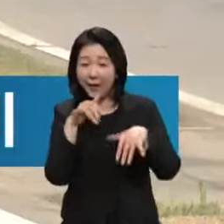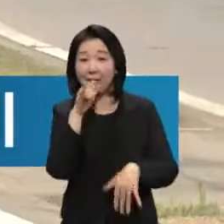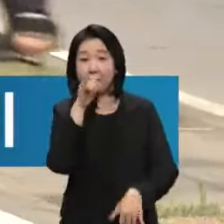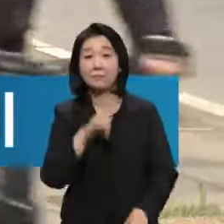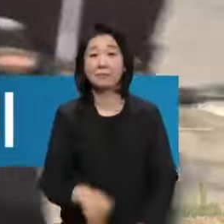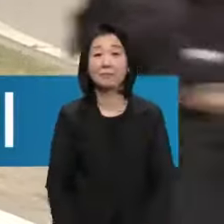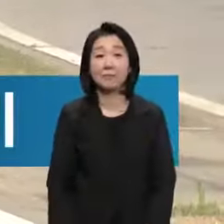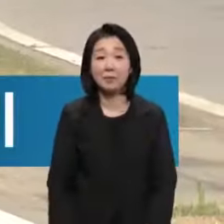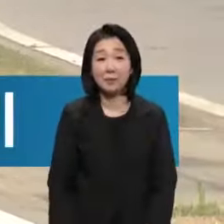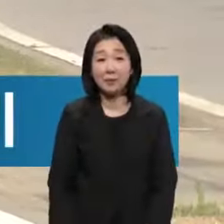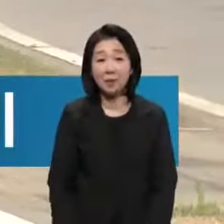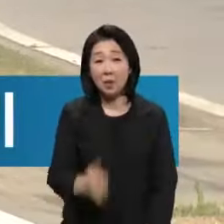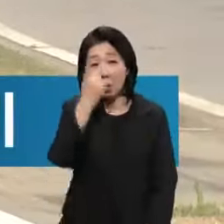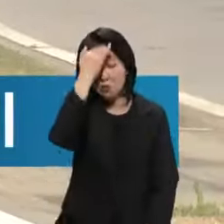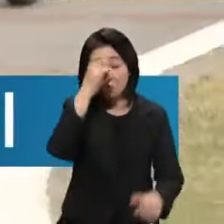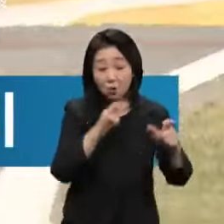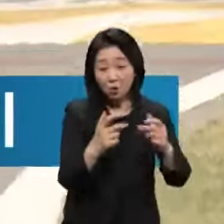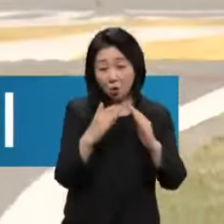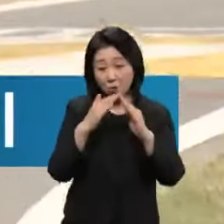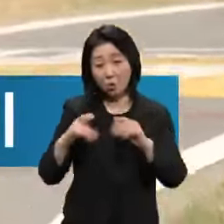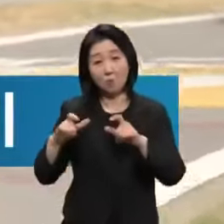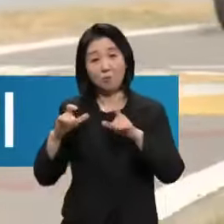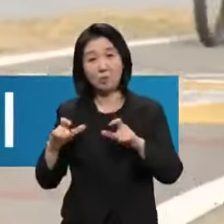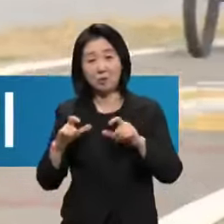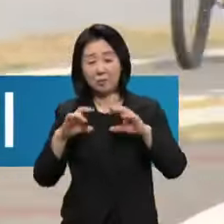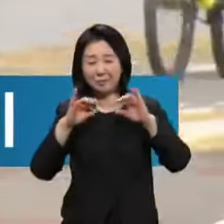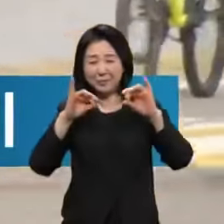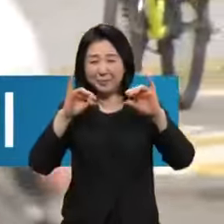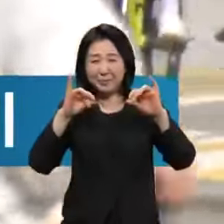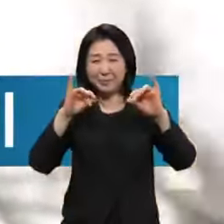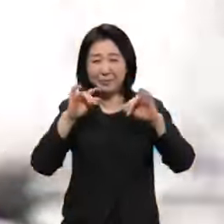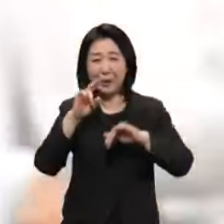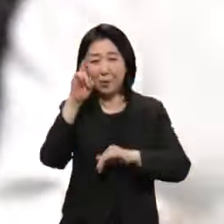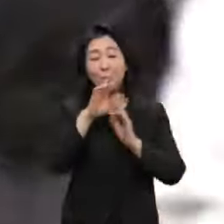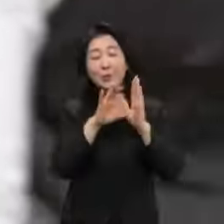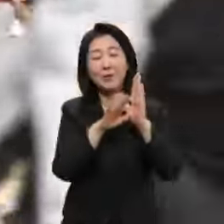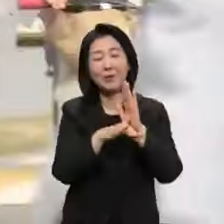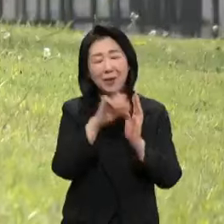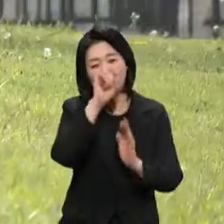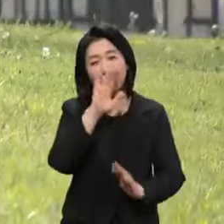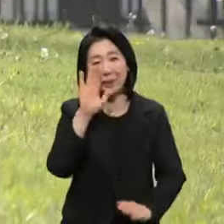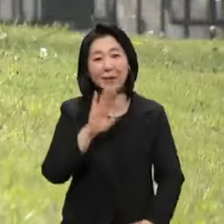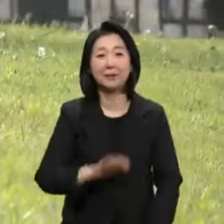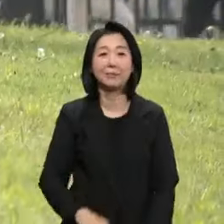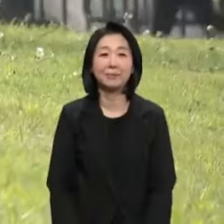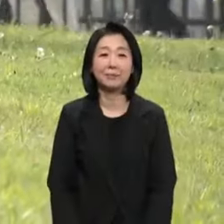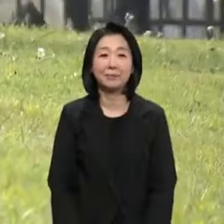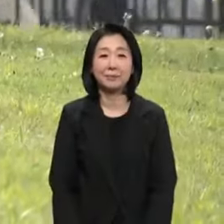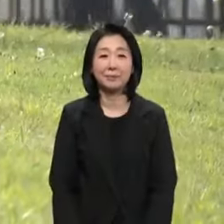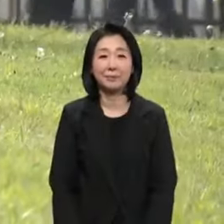있겠고 충청권과 전북 지역의 미세먼지 농도는 오전 한때 나쁨 수준을 보이겠습니다.